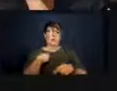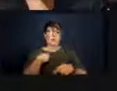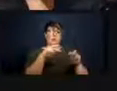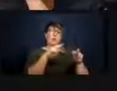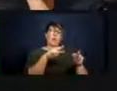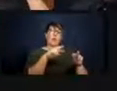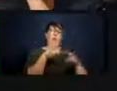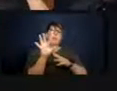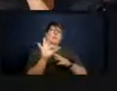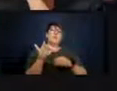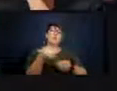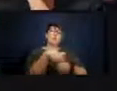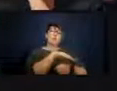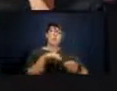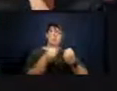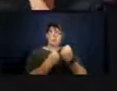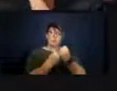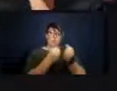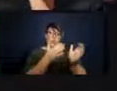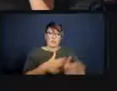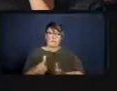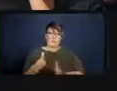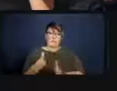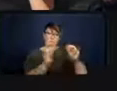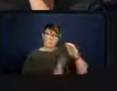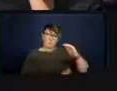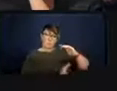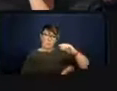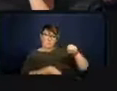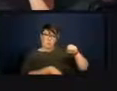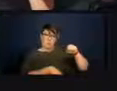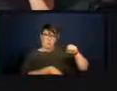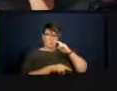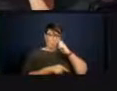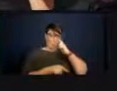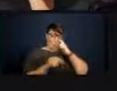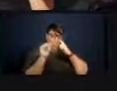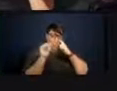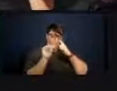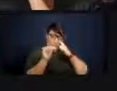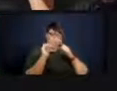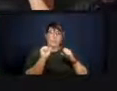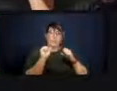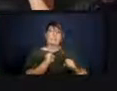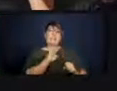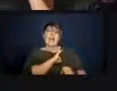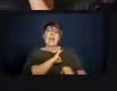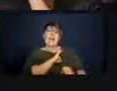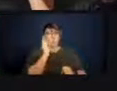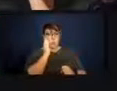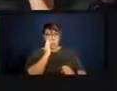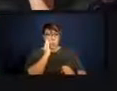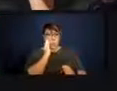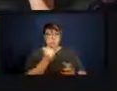فيها الأنشطة التي سيتم اتخاذها خلال هذه الفترة.